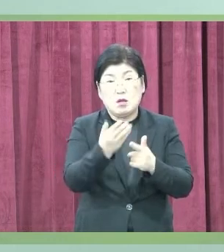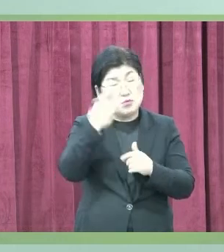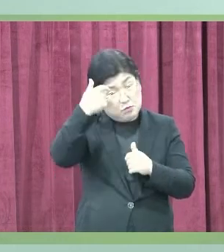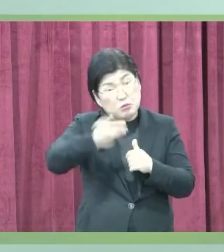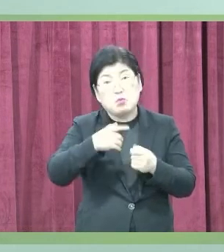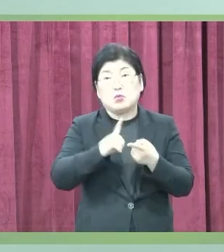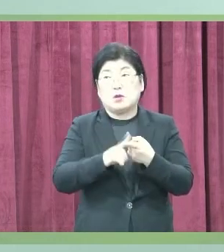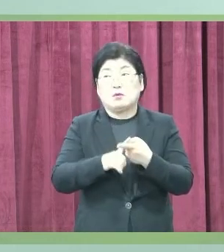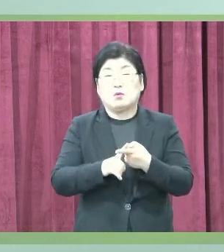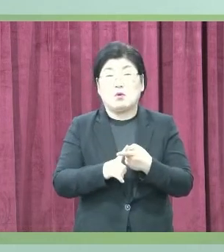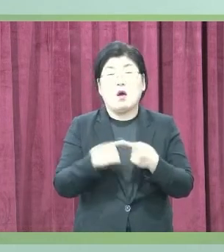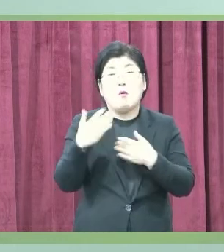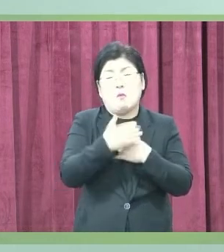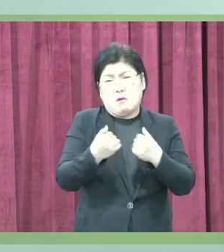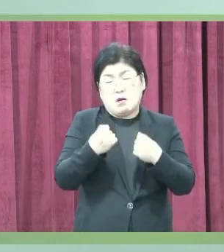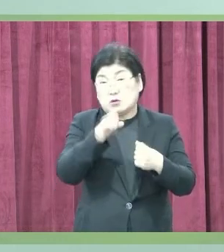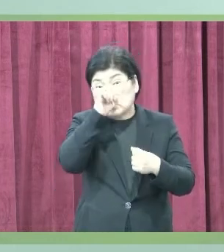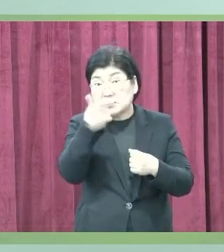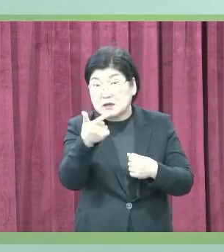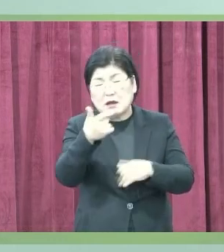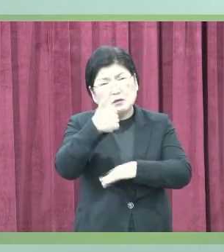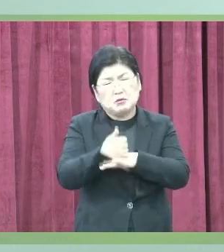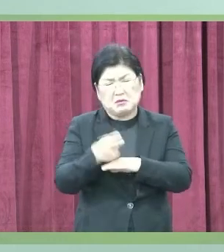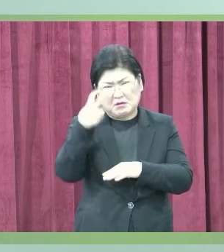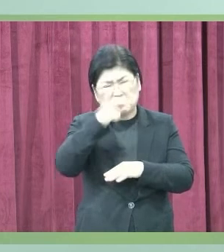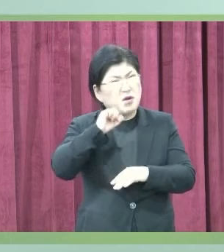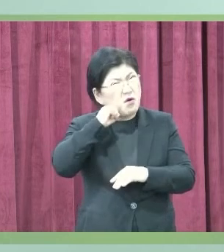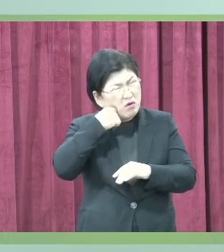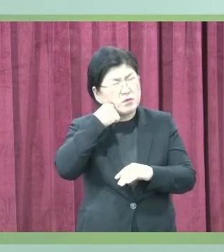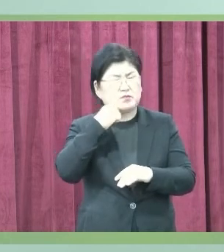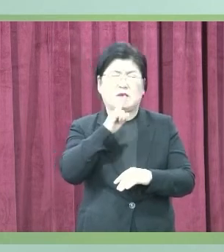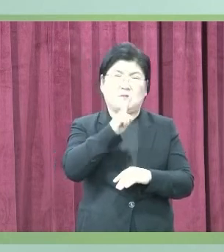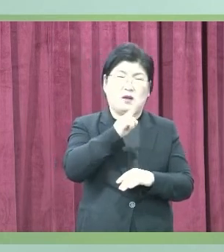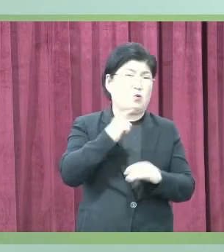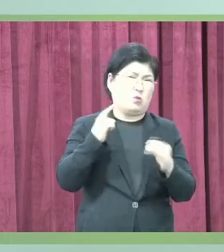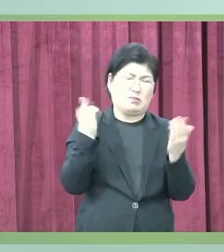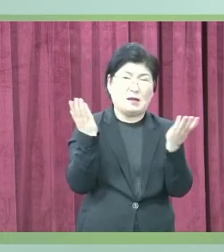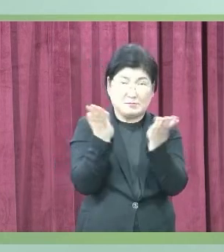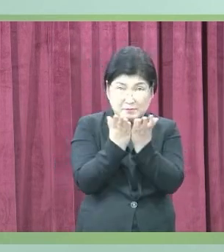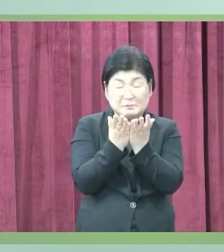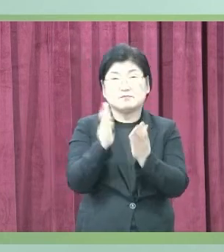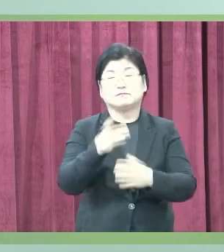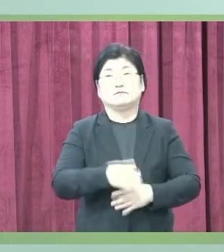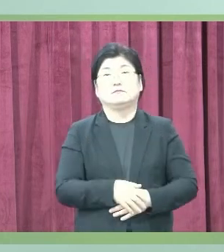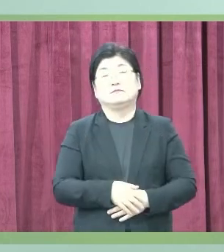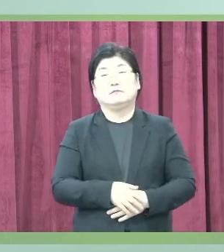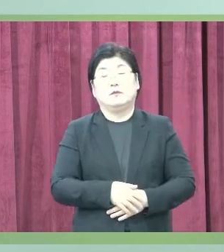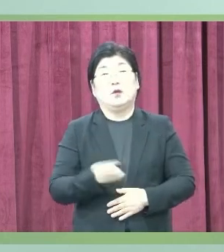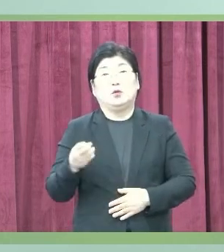봤듯이 건강이 좋지 못하기 때문에 검진받기 어렵다라는 부분하고 일맥상통하는 부분이라고 할 수 있겠습니다.